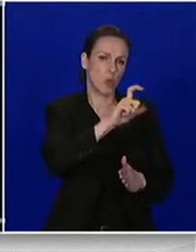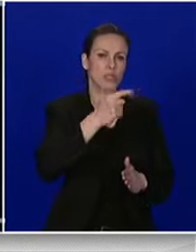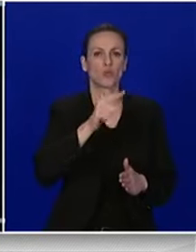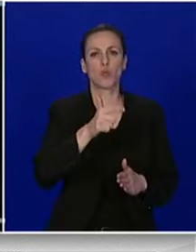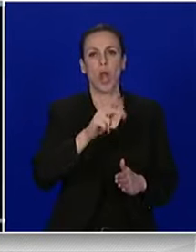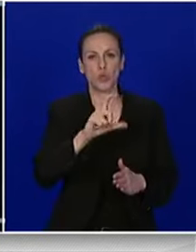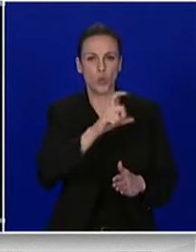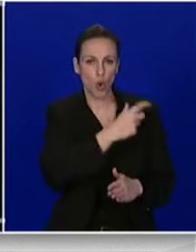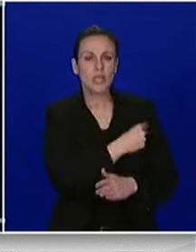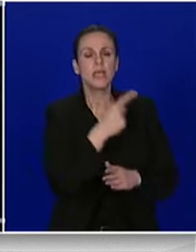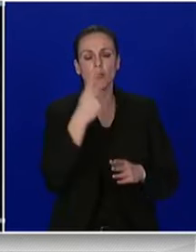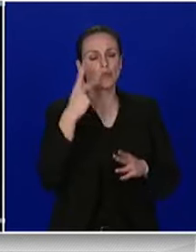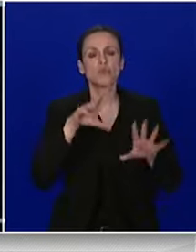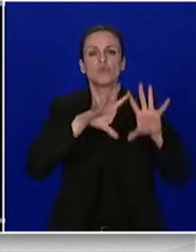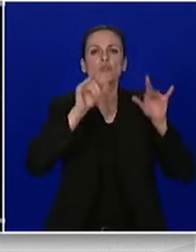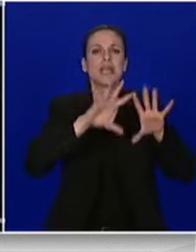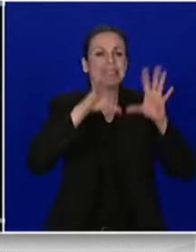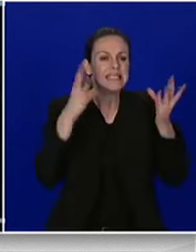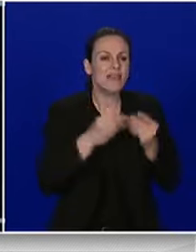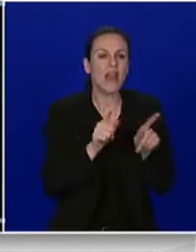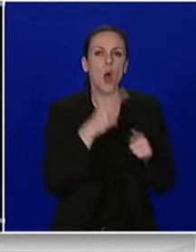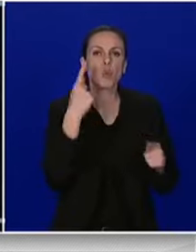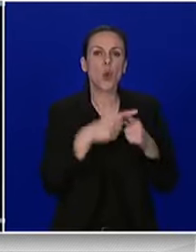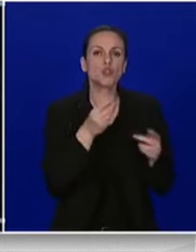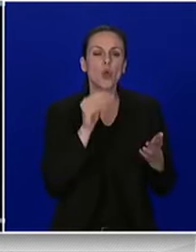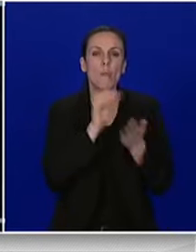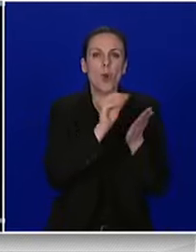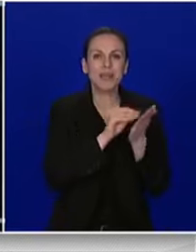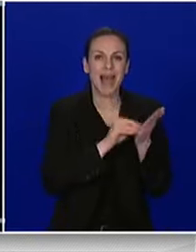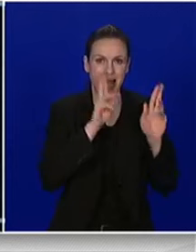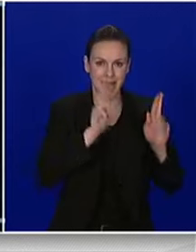Dakle, omogućit će jedan cjeloviti uvid u status